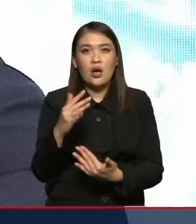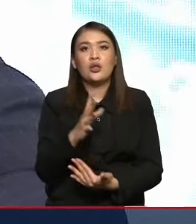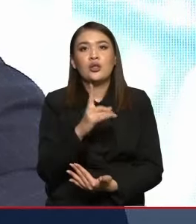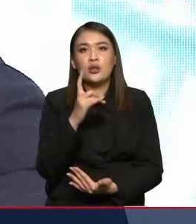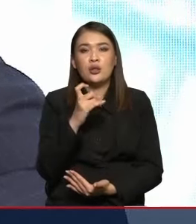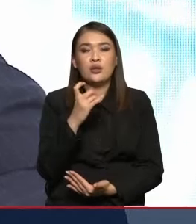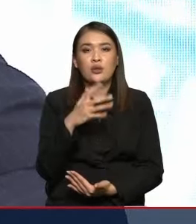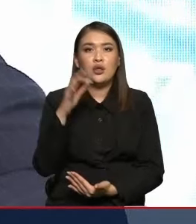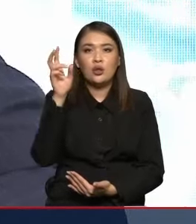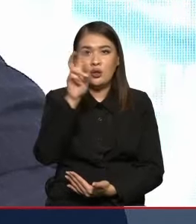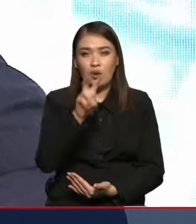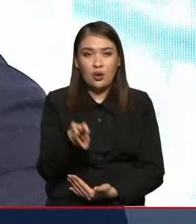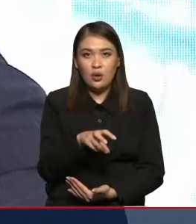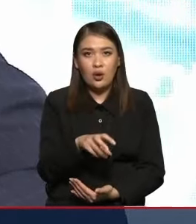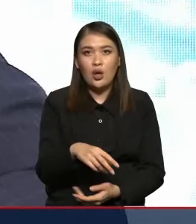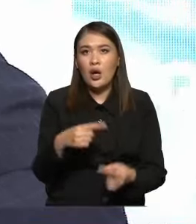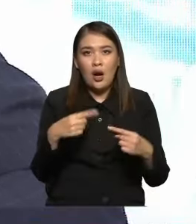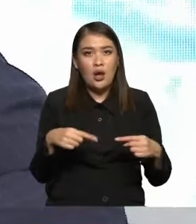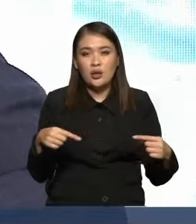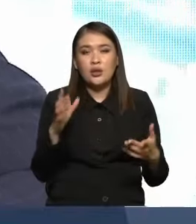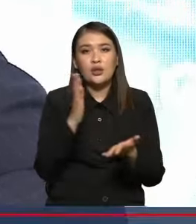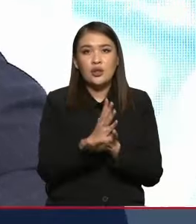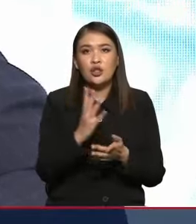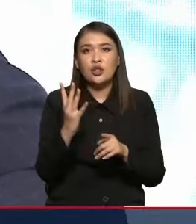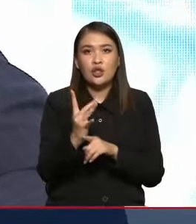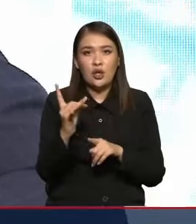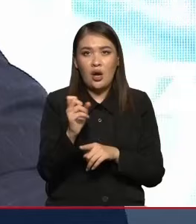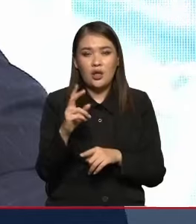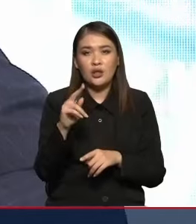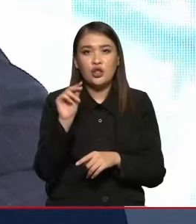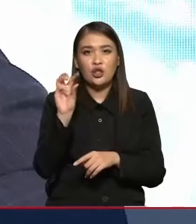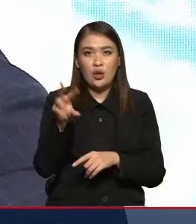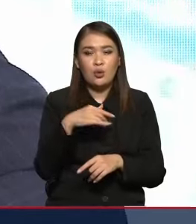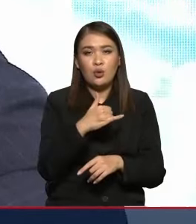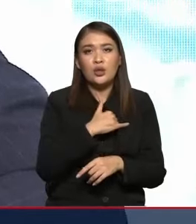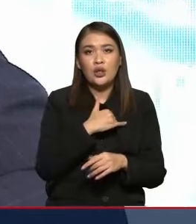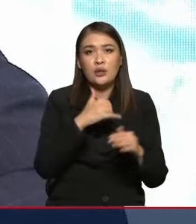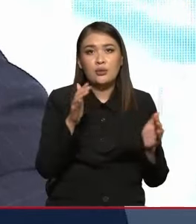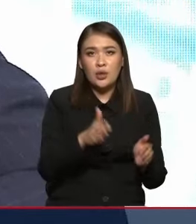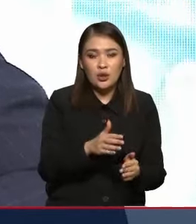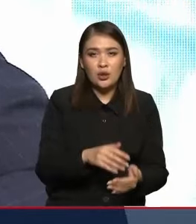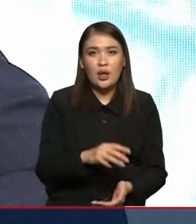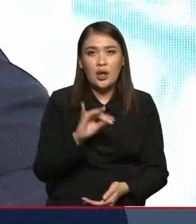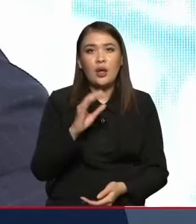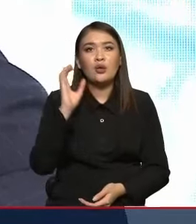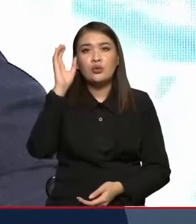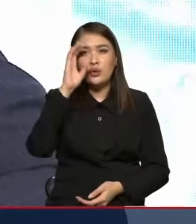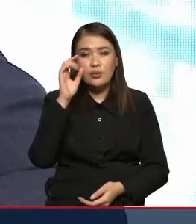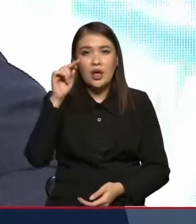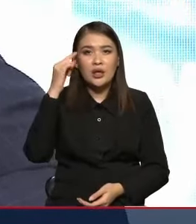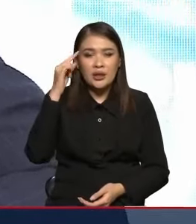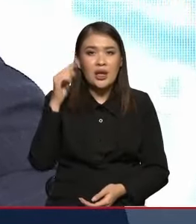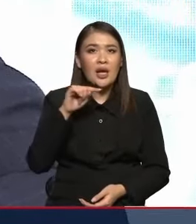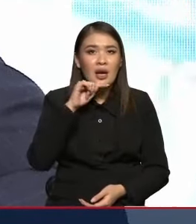долларов То есть у нас существенная разница Она есть в четыре раза дешевле цены угля наших соседей тот же самый Узбекистан Кыргызстан